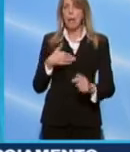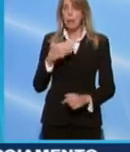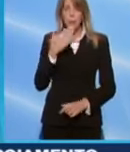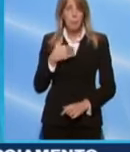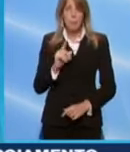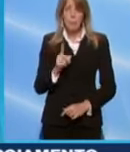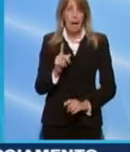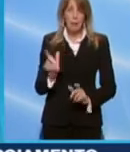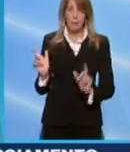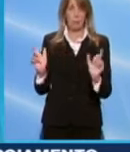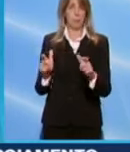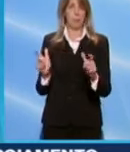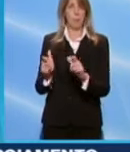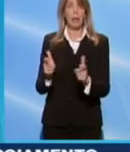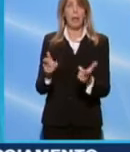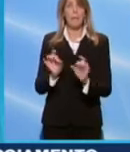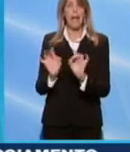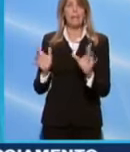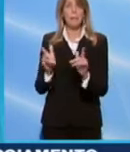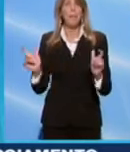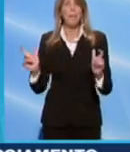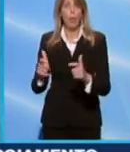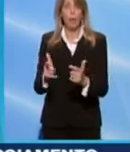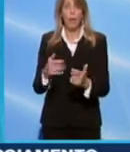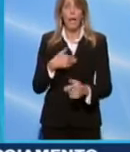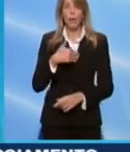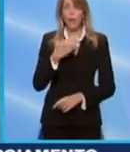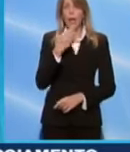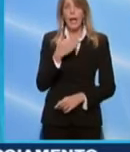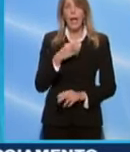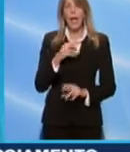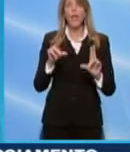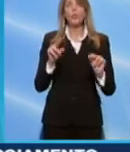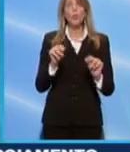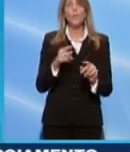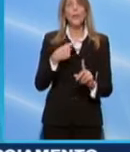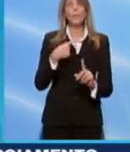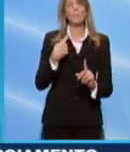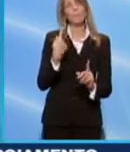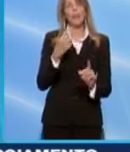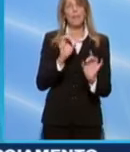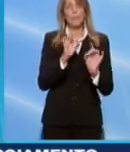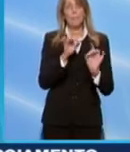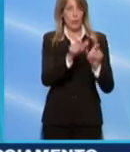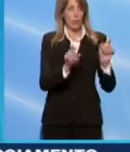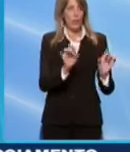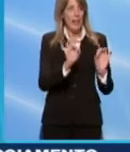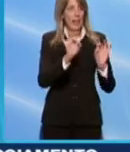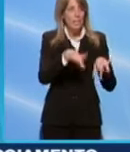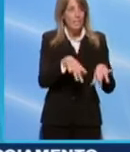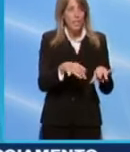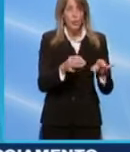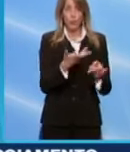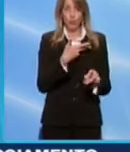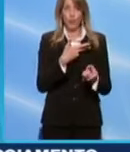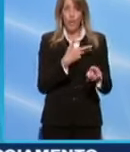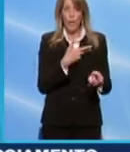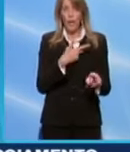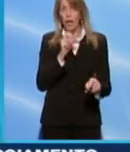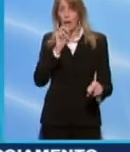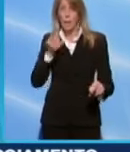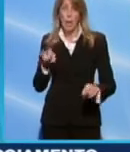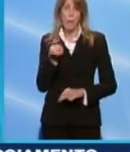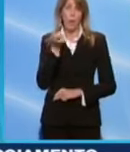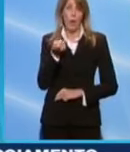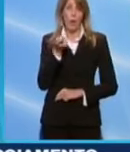positivi sono poche decine. Allora, ci dica se è efficace, come le ha chiesto il collega, contro